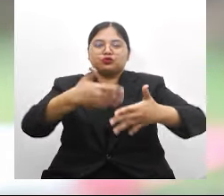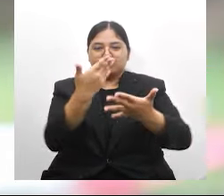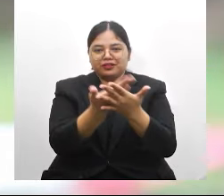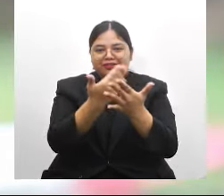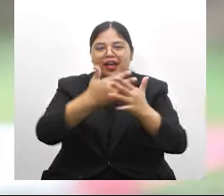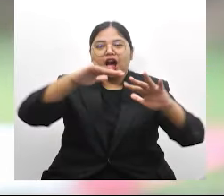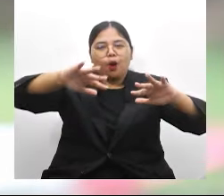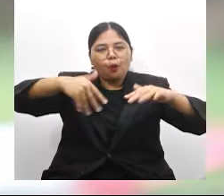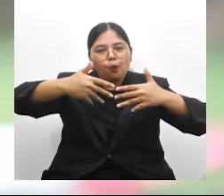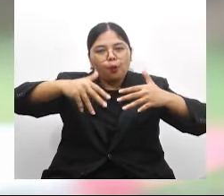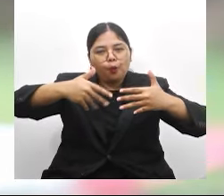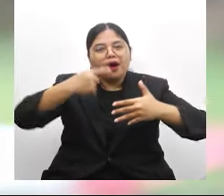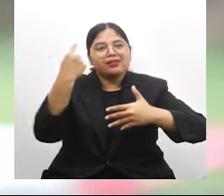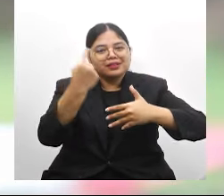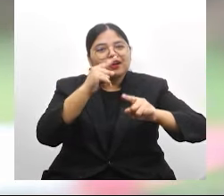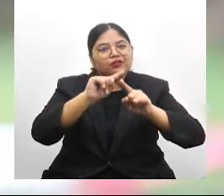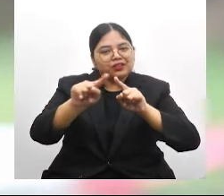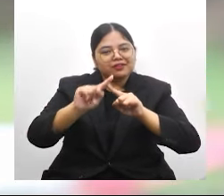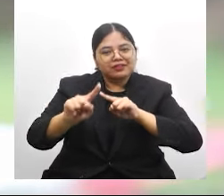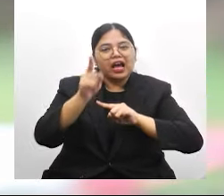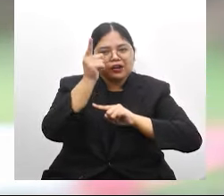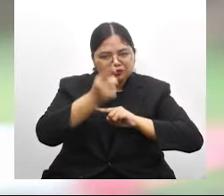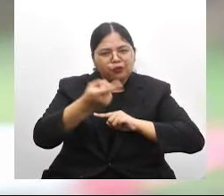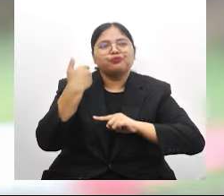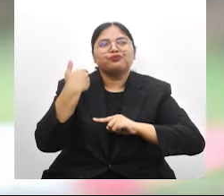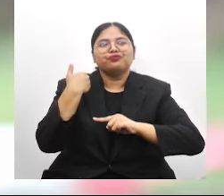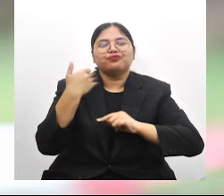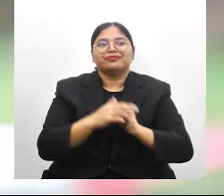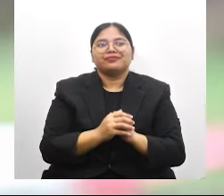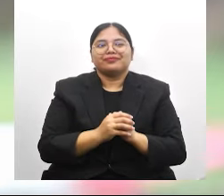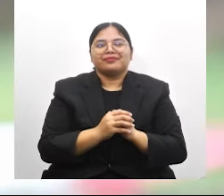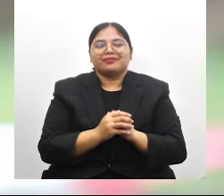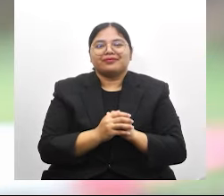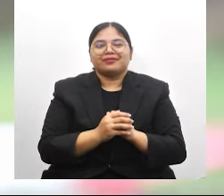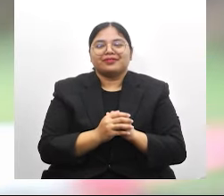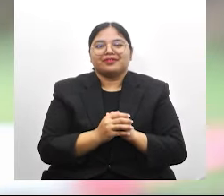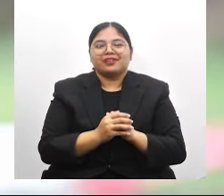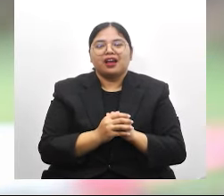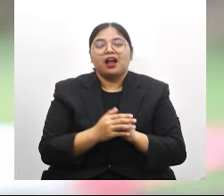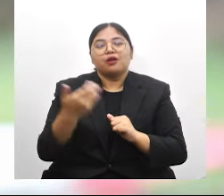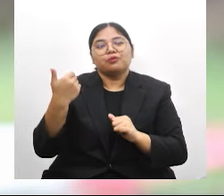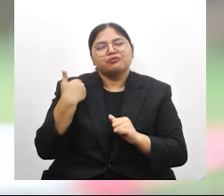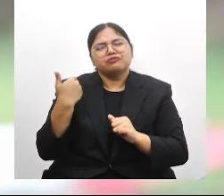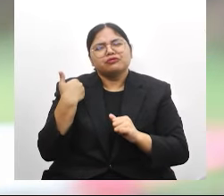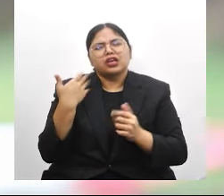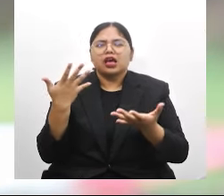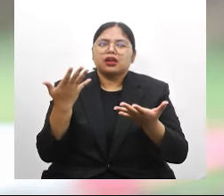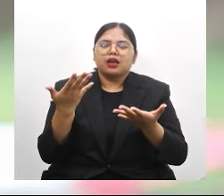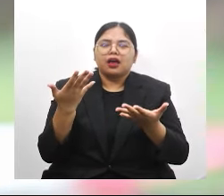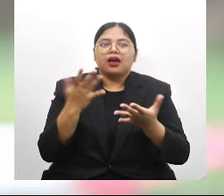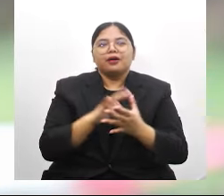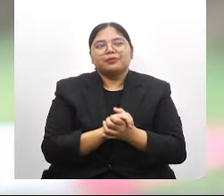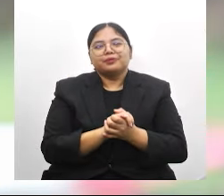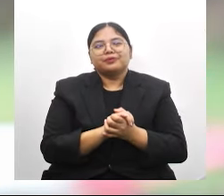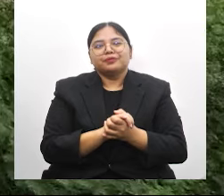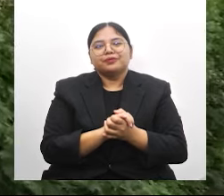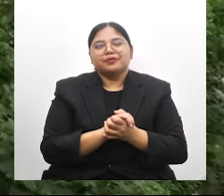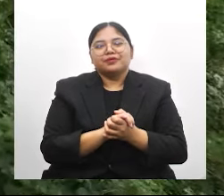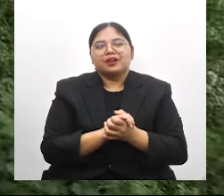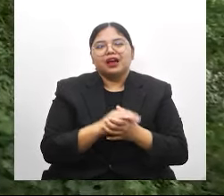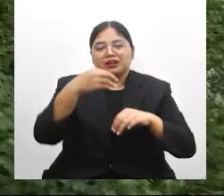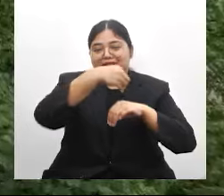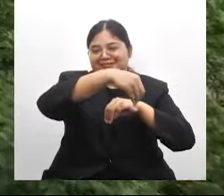จากจากการท่องเที่ยวมาบ้างนะครับนอกจากผู้อบการแล้วส่วนอ่าเป็นอ่าเขาเรียกว่าเป็นอ่าอ่าภาคีเครือ